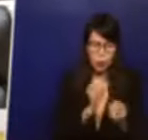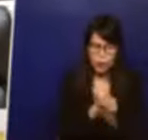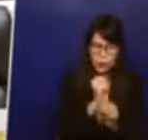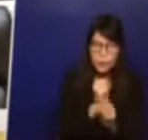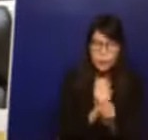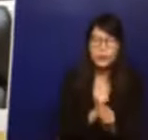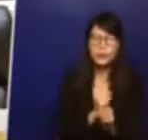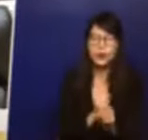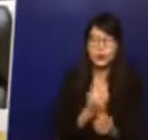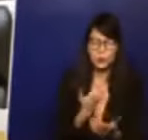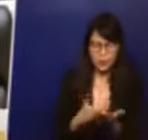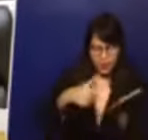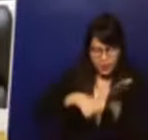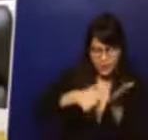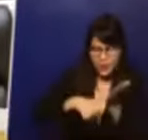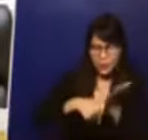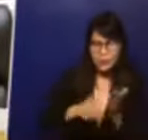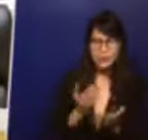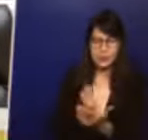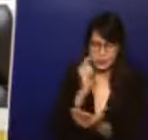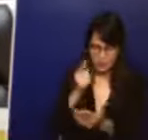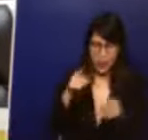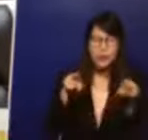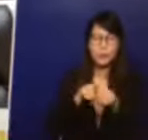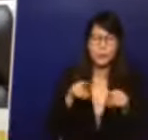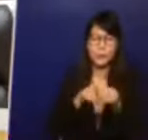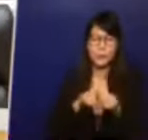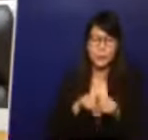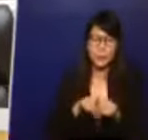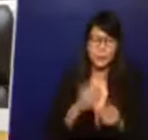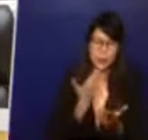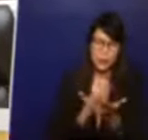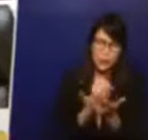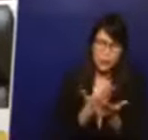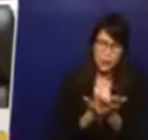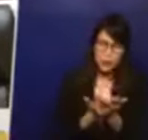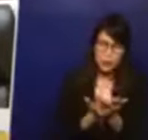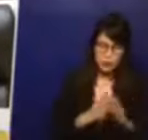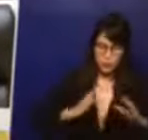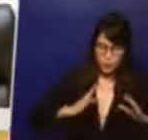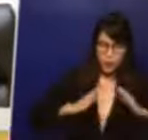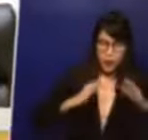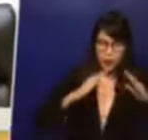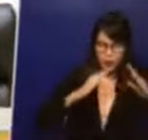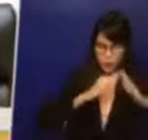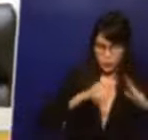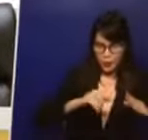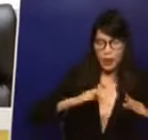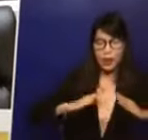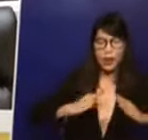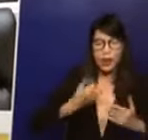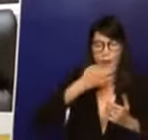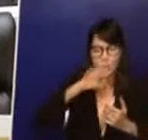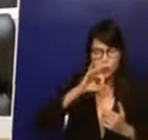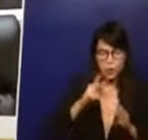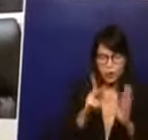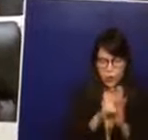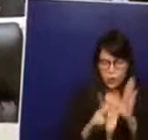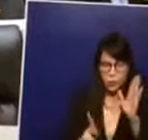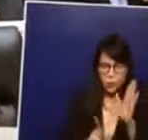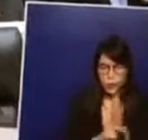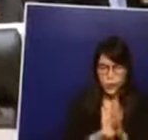ยังต้องเสียภาษียังต้องเอาเงินที่เป็นการอยู่บ้านฟรีเนี่ยนะคะที่นายจ้างให้อยู่เนี่ยกฎหมาย